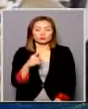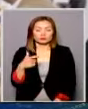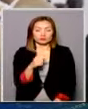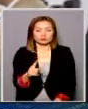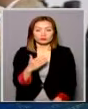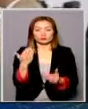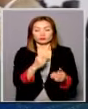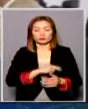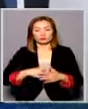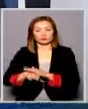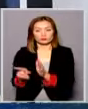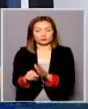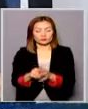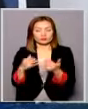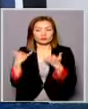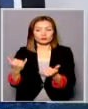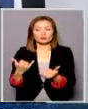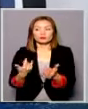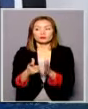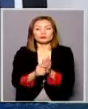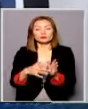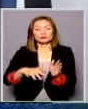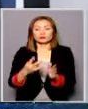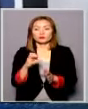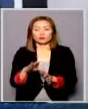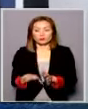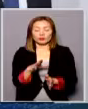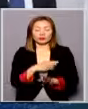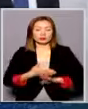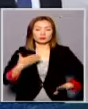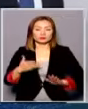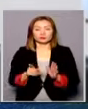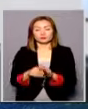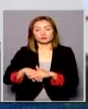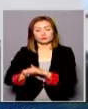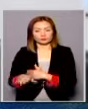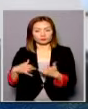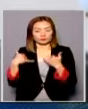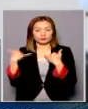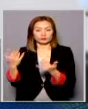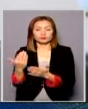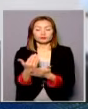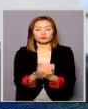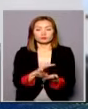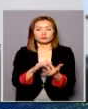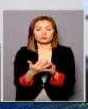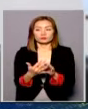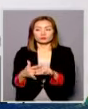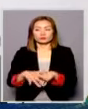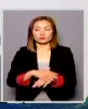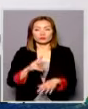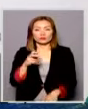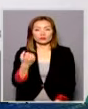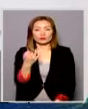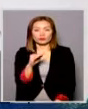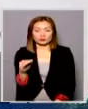общества «Эмбомунайгаз», которые до достижения пенсионного возраста вышли на заслуженный отдых благодаря программе АО «Халк Лайф»